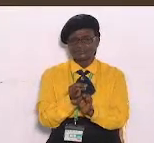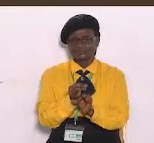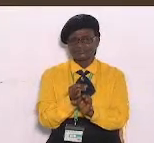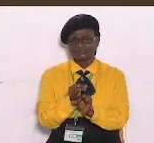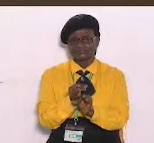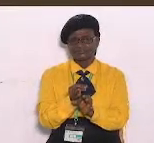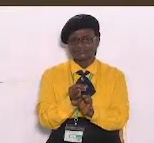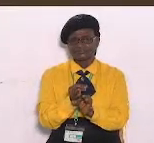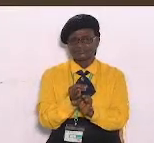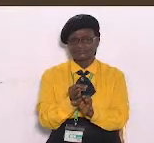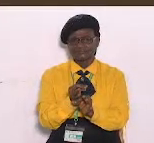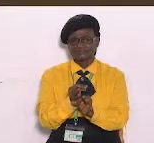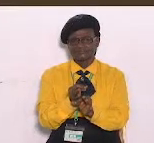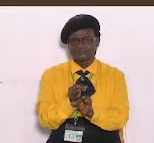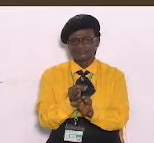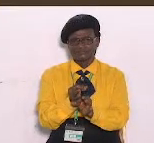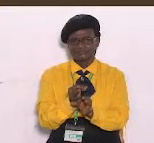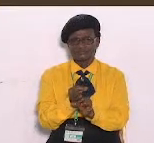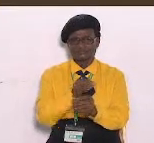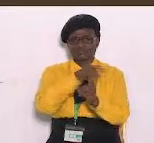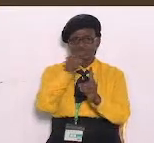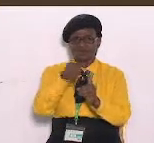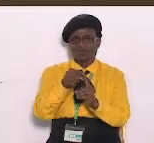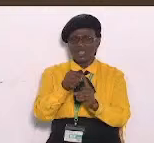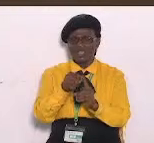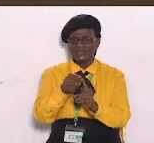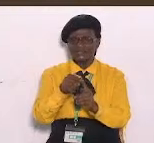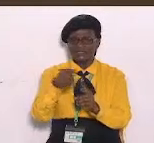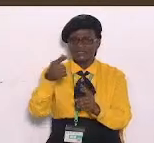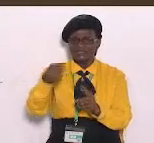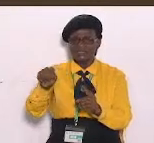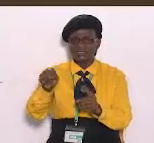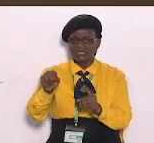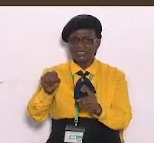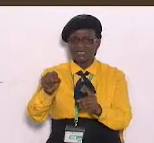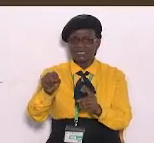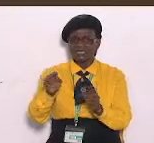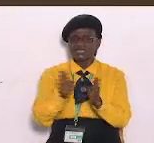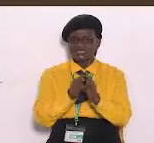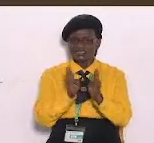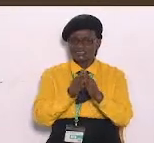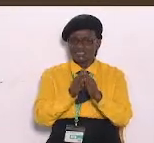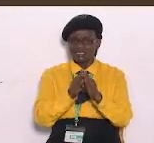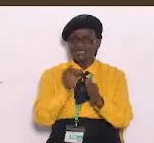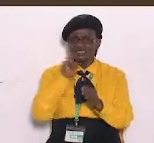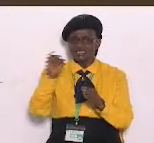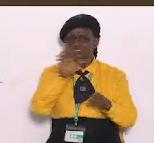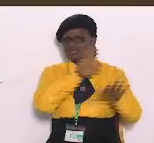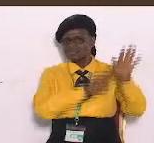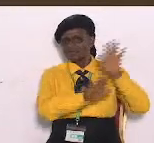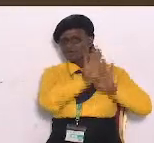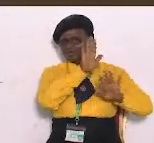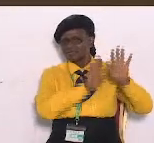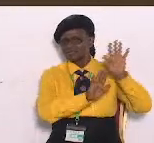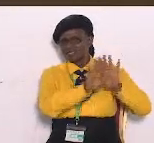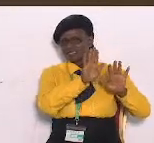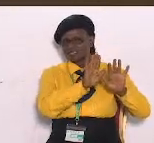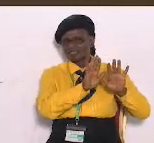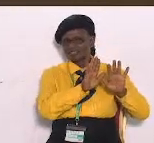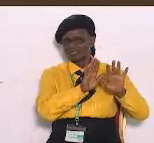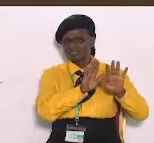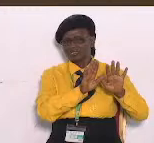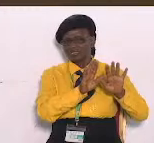accomplissement en jésus-chist et que nous reçussions par la foi l'esprit qui